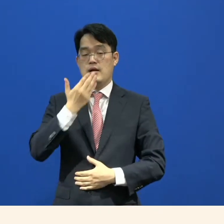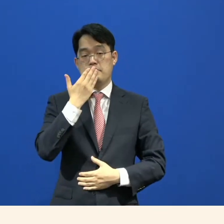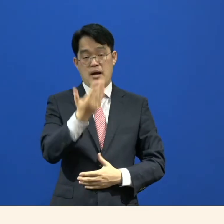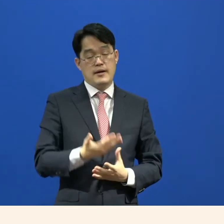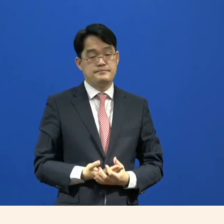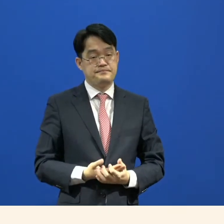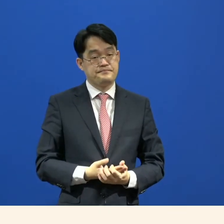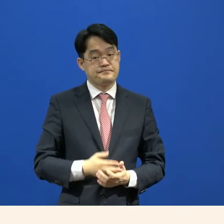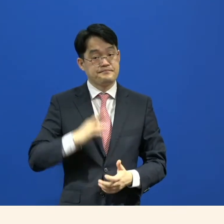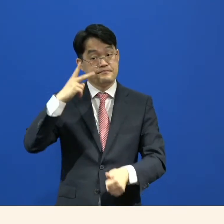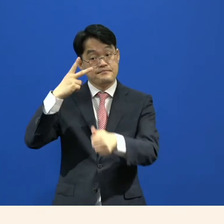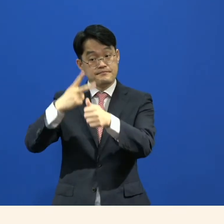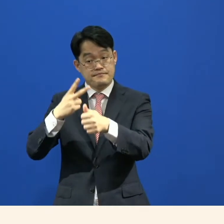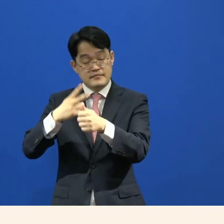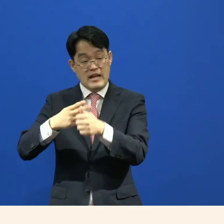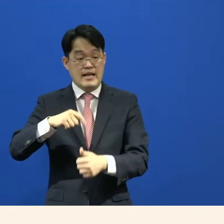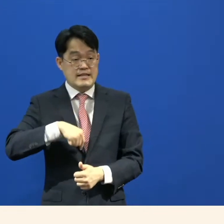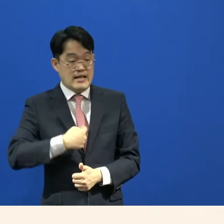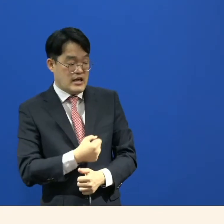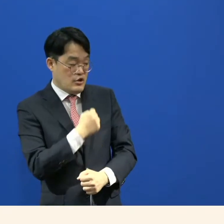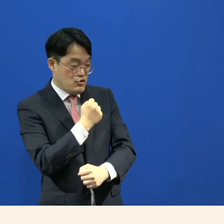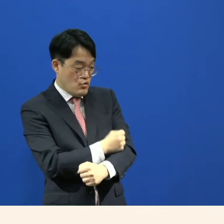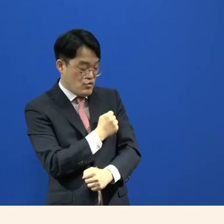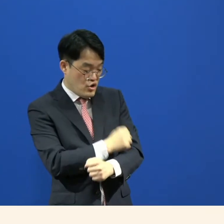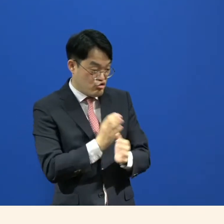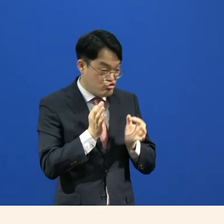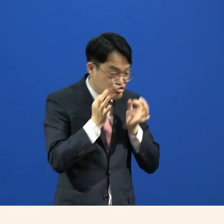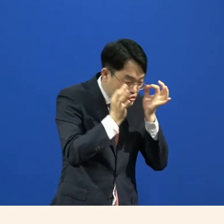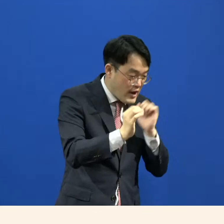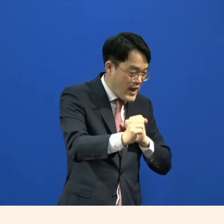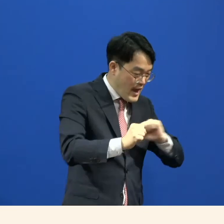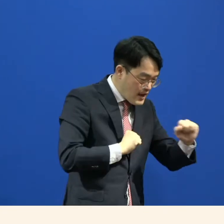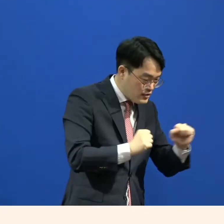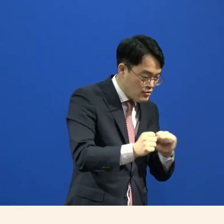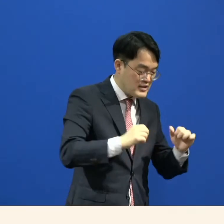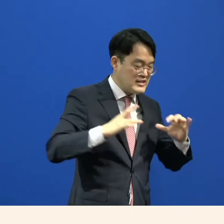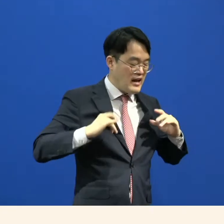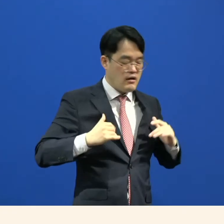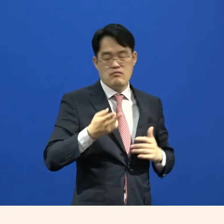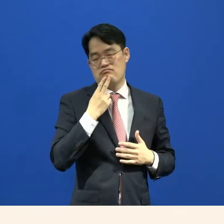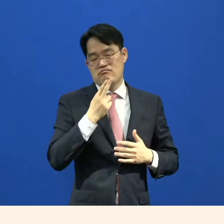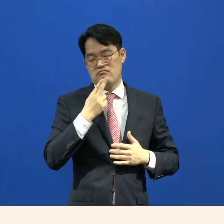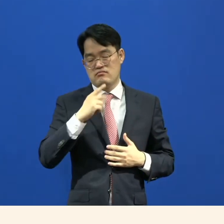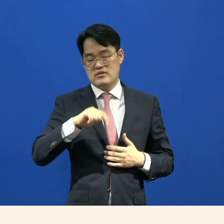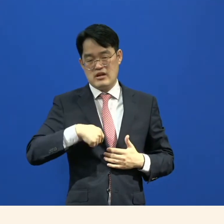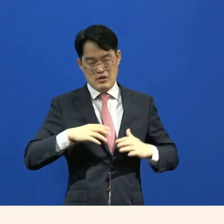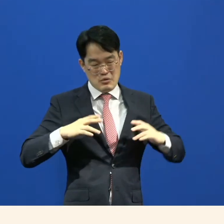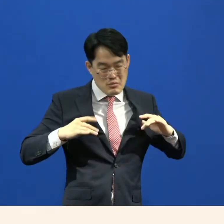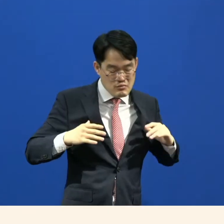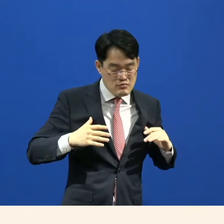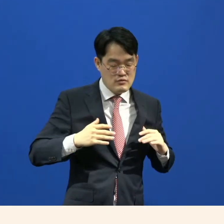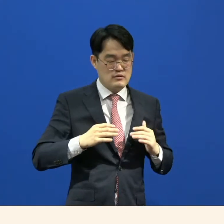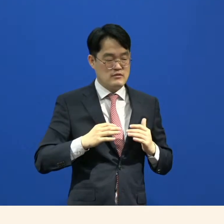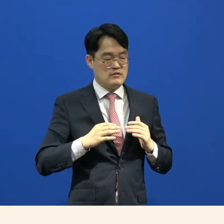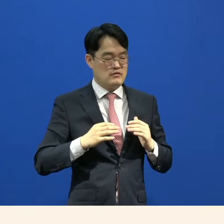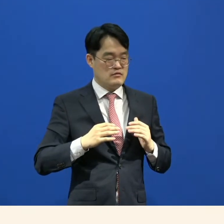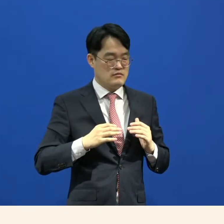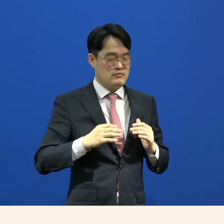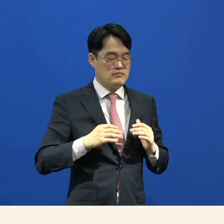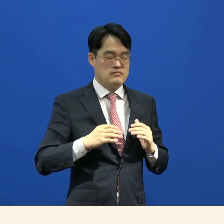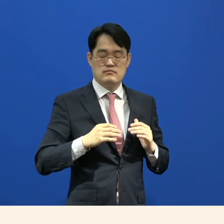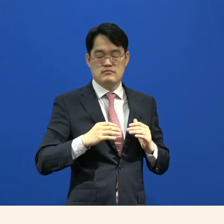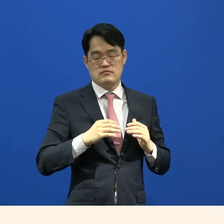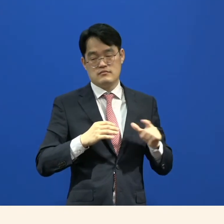바울은 자신의 행위를 자랑하지 않습니다. 자신의 노력이나 힘으로는 구원을 이룰 수 없다는 것을 깨달았기 때문에 그가 자랑하는 것은